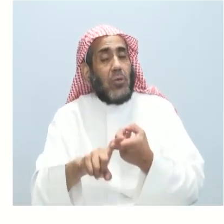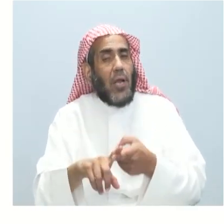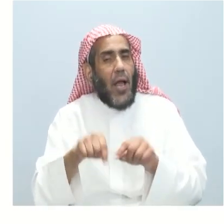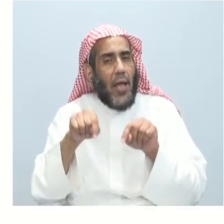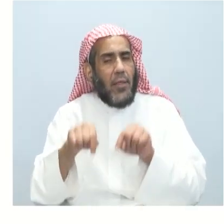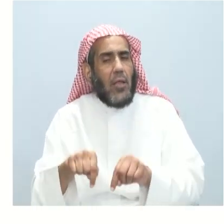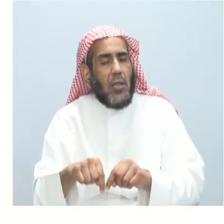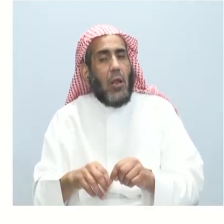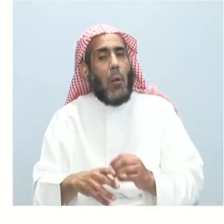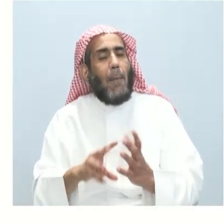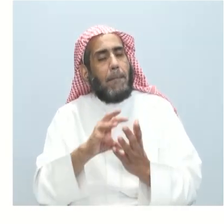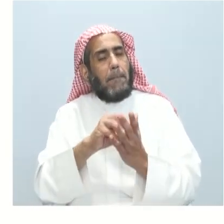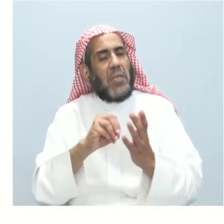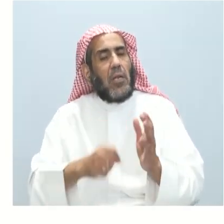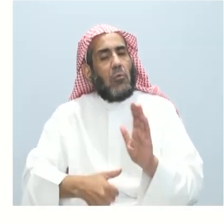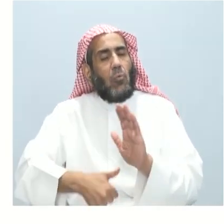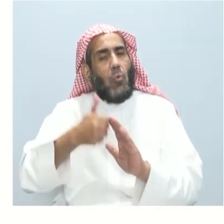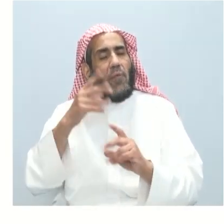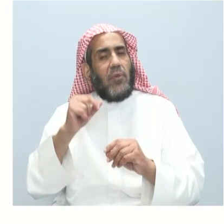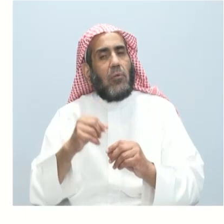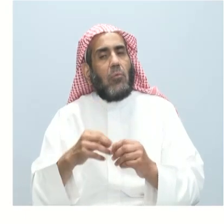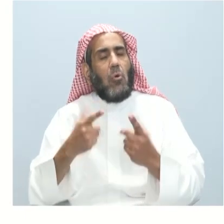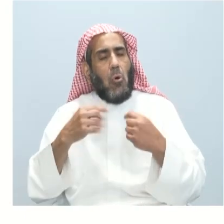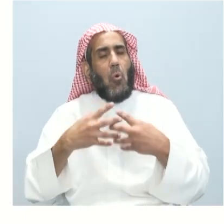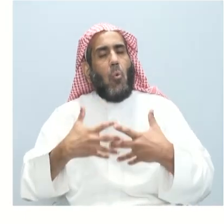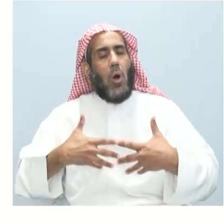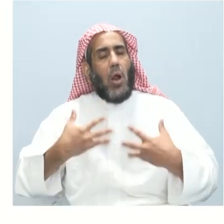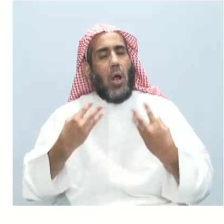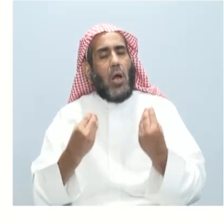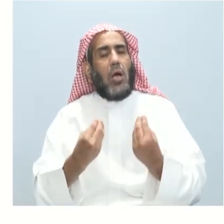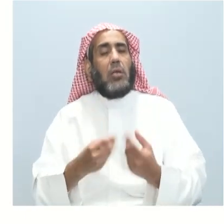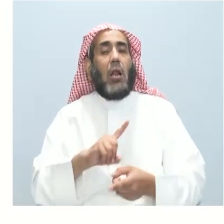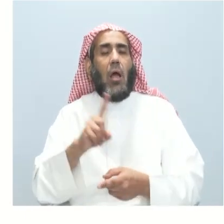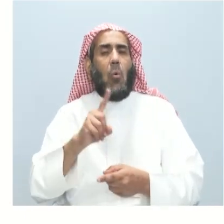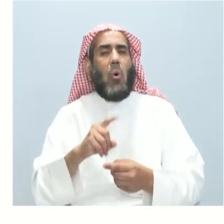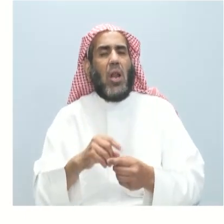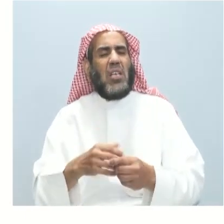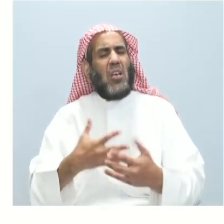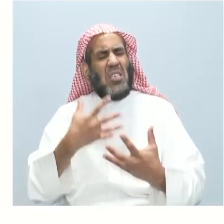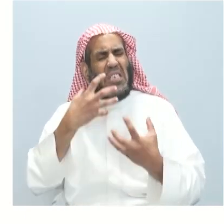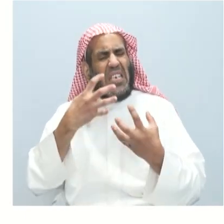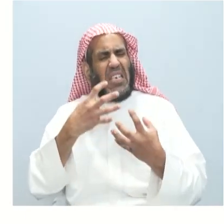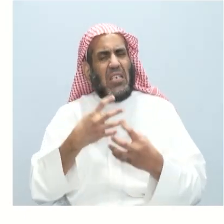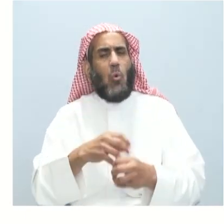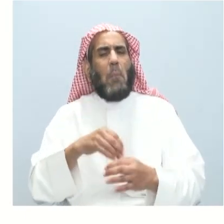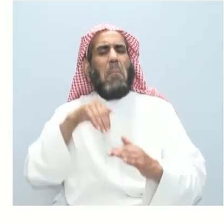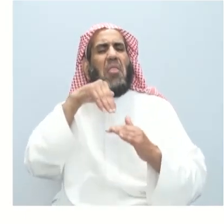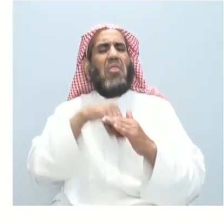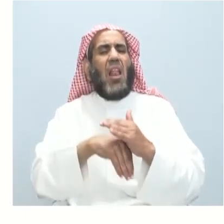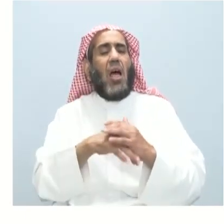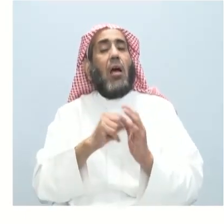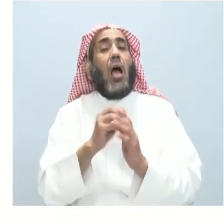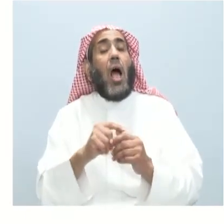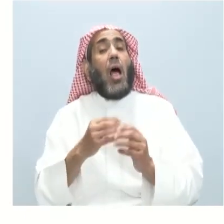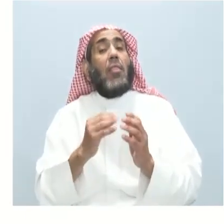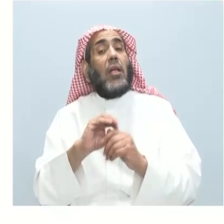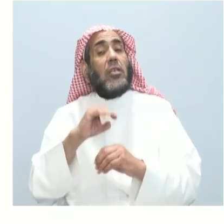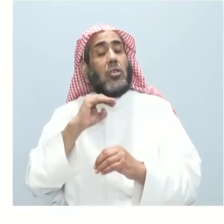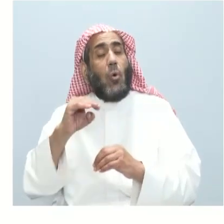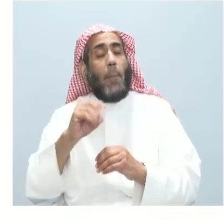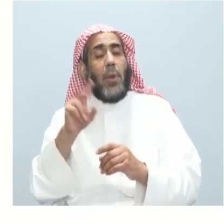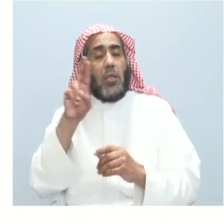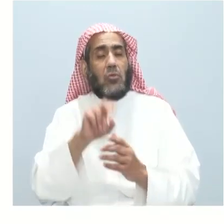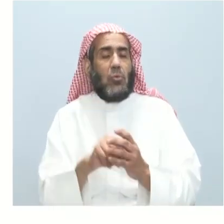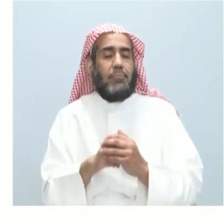هذا مصلحه لها وعفه وراحه وليس شقاء ومذله اذا هذا جواب لهذا